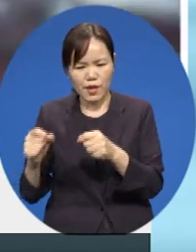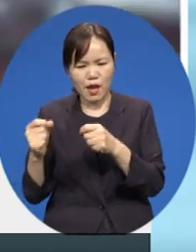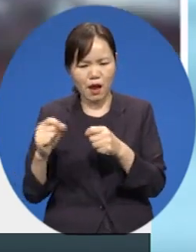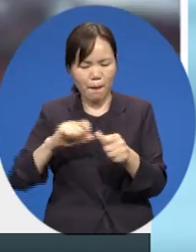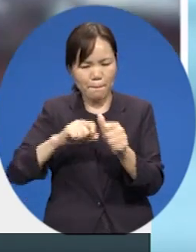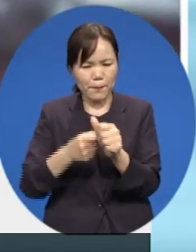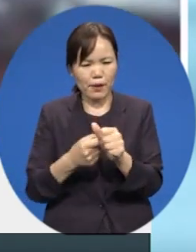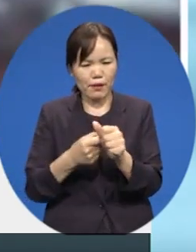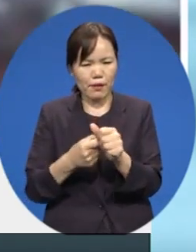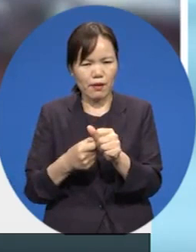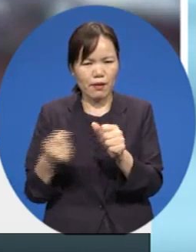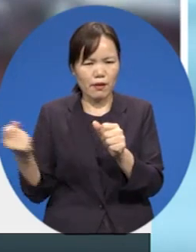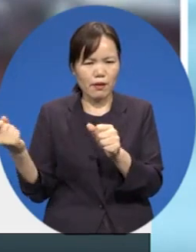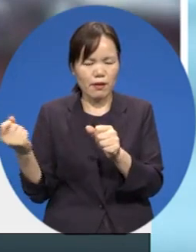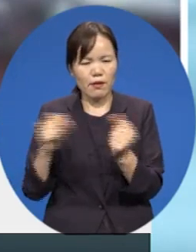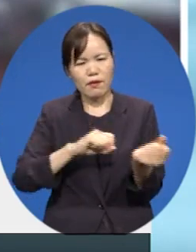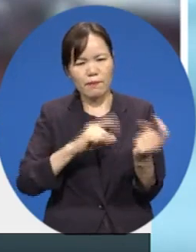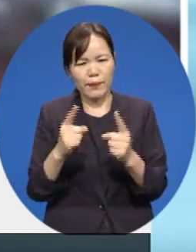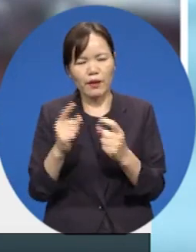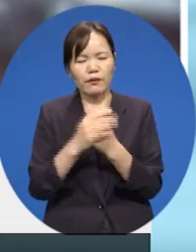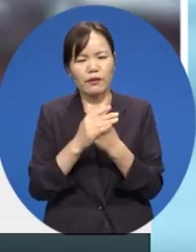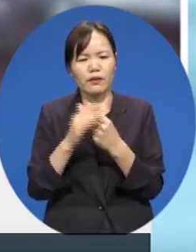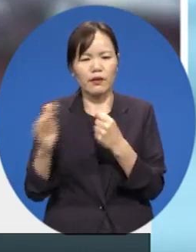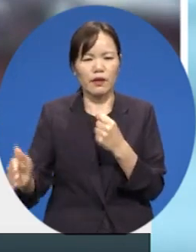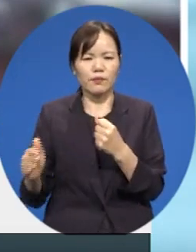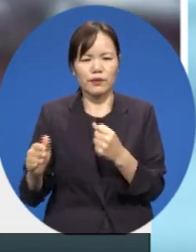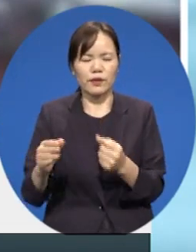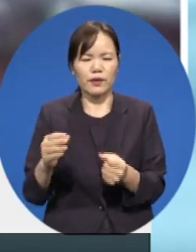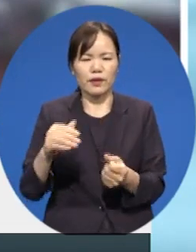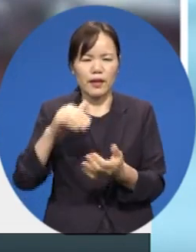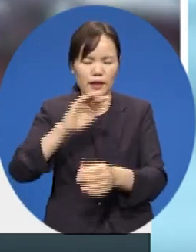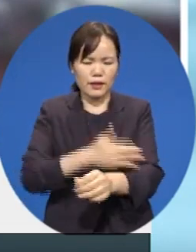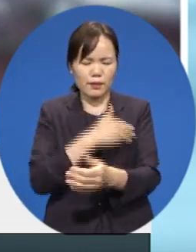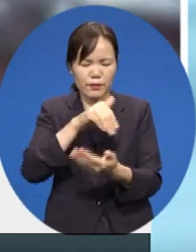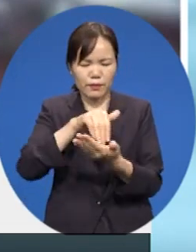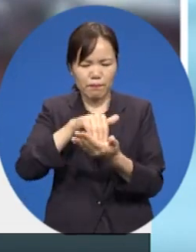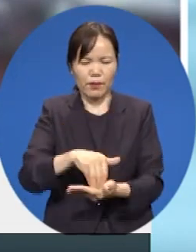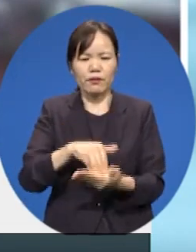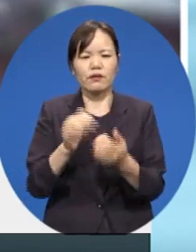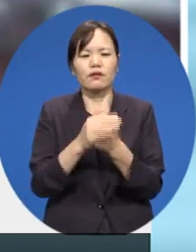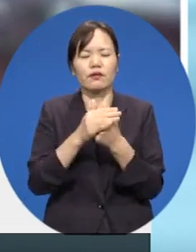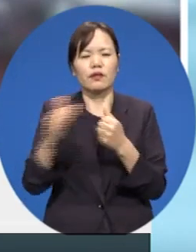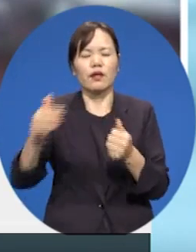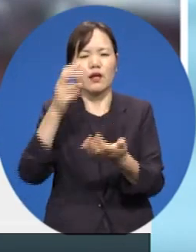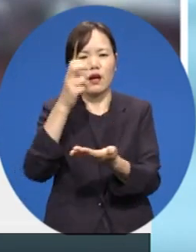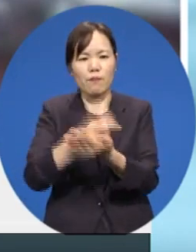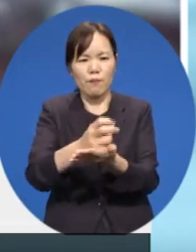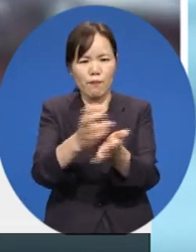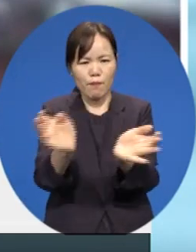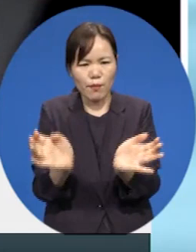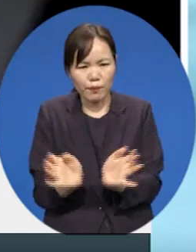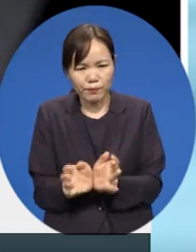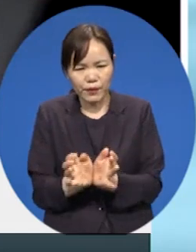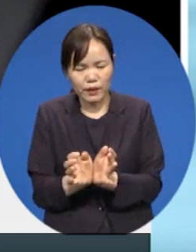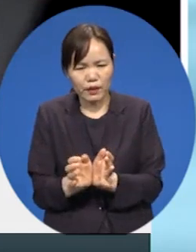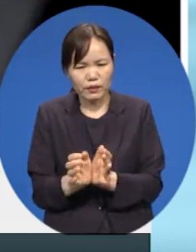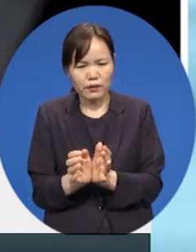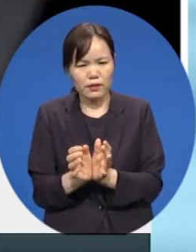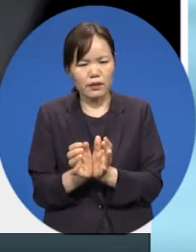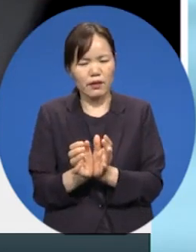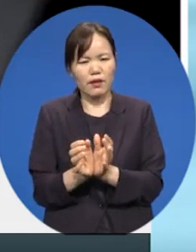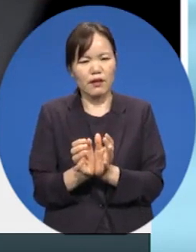살아날 수가 있고 굉장히 지금 심각한 잘못이 어서 지금 법조계 어 시선이 거의 판단이